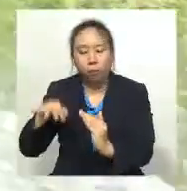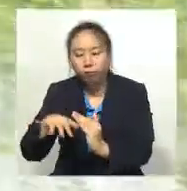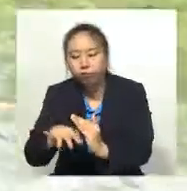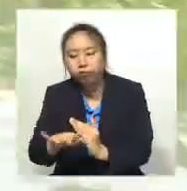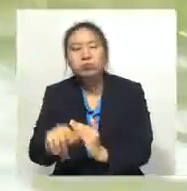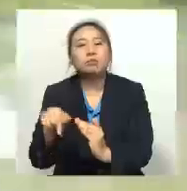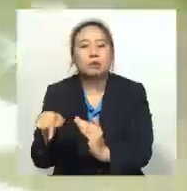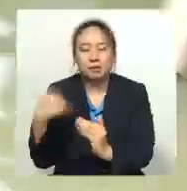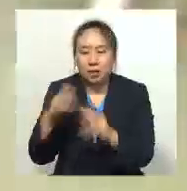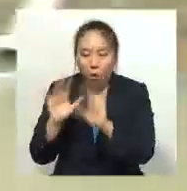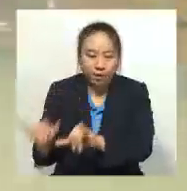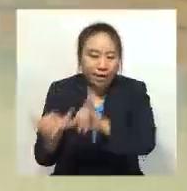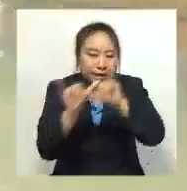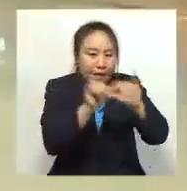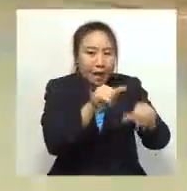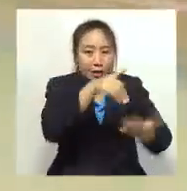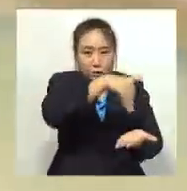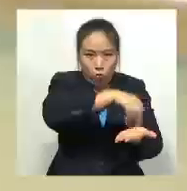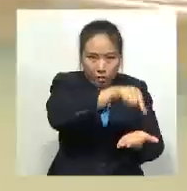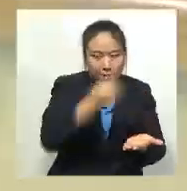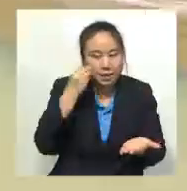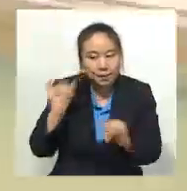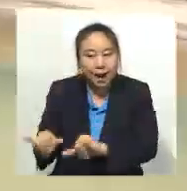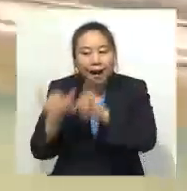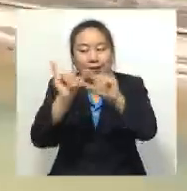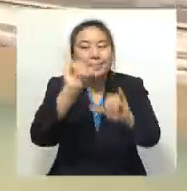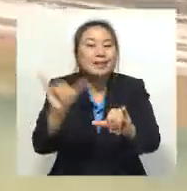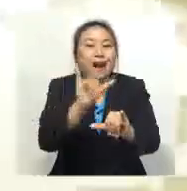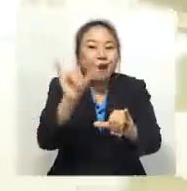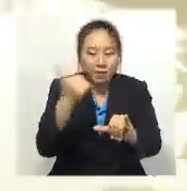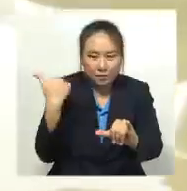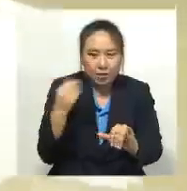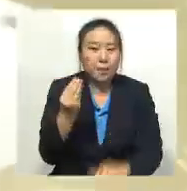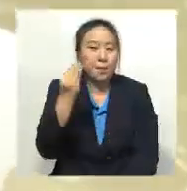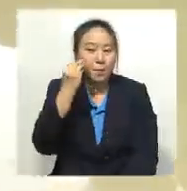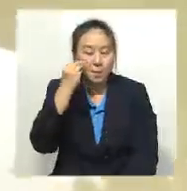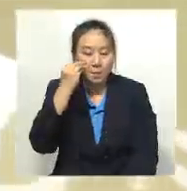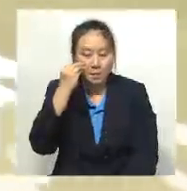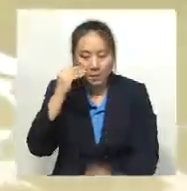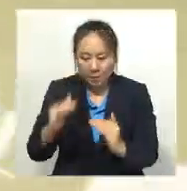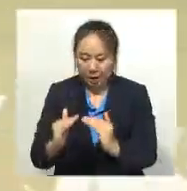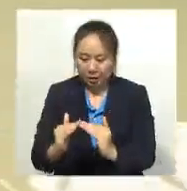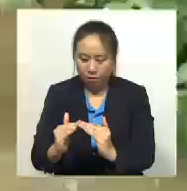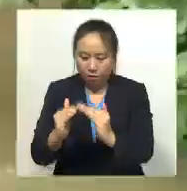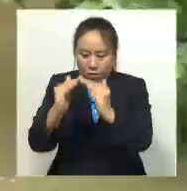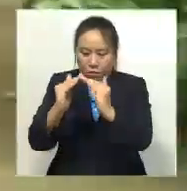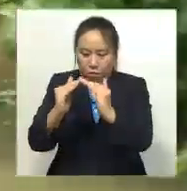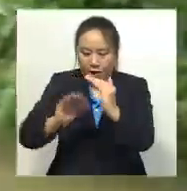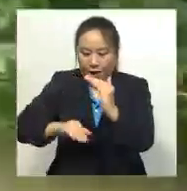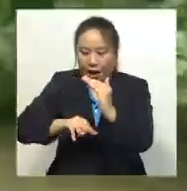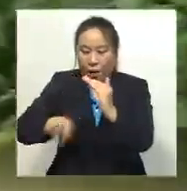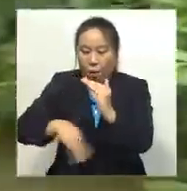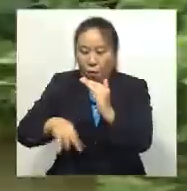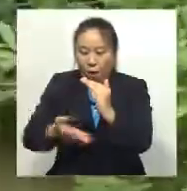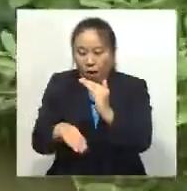ไปอยู่ที่บ้านญาติที่อื่นๆนะคะส่วนบ้านที่ยกสูงก็ยังคงรอน้ำเพราะว่ายังสามารถพักอาศัยอยู่ข้างบนบ้านได้ส